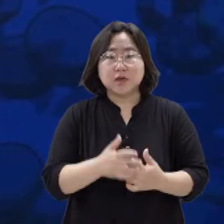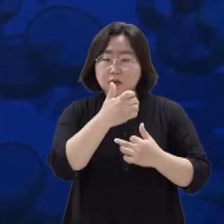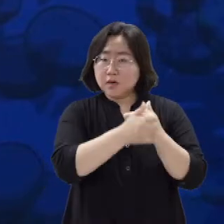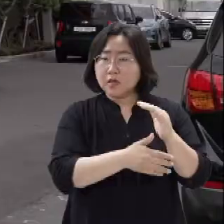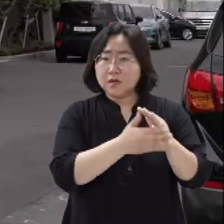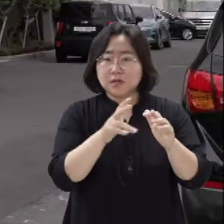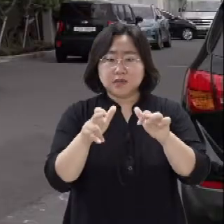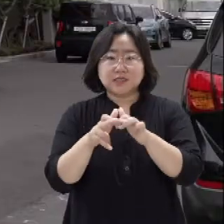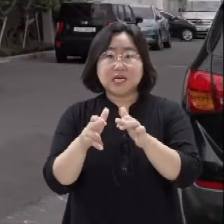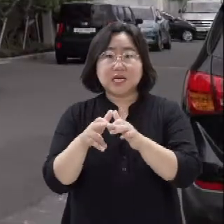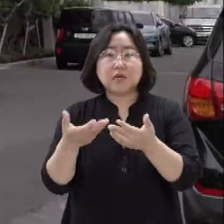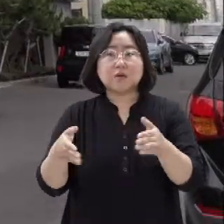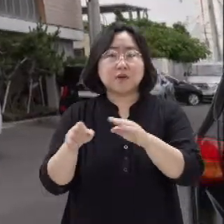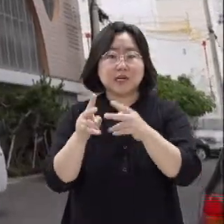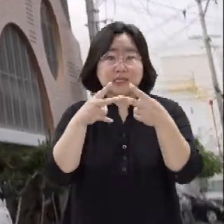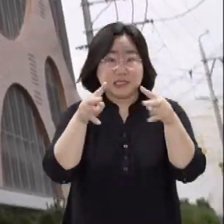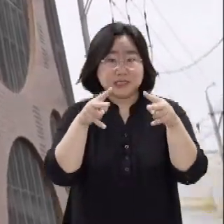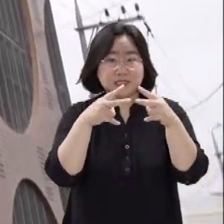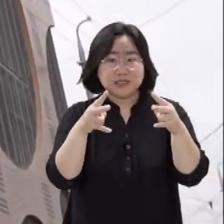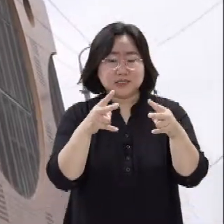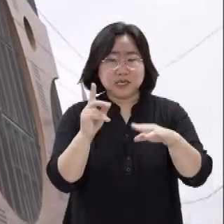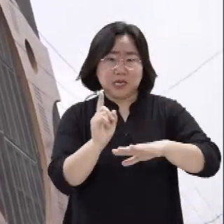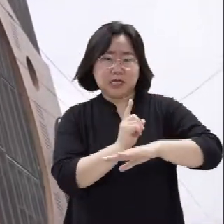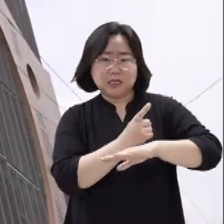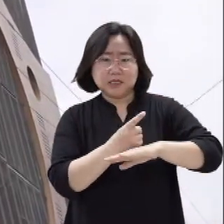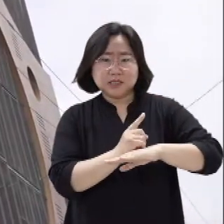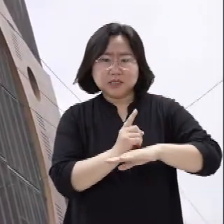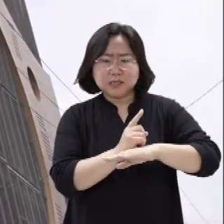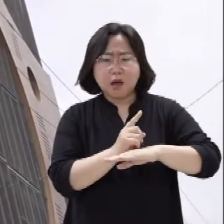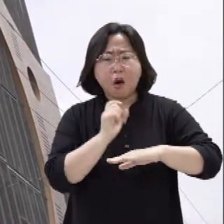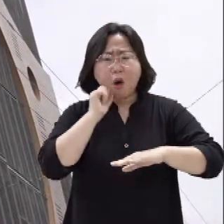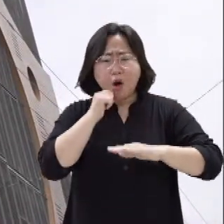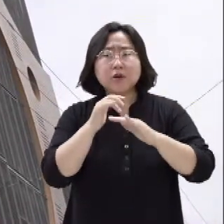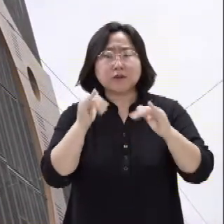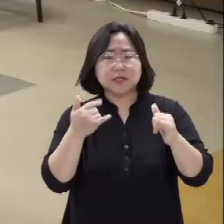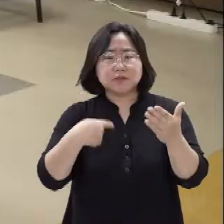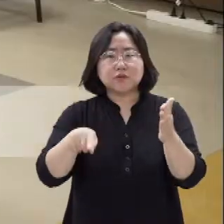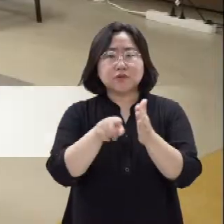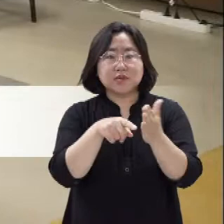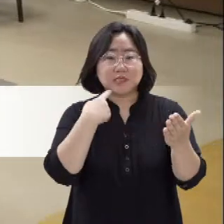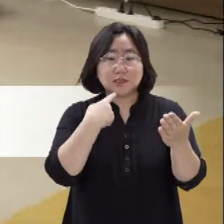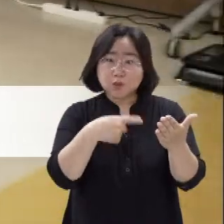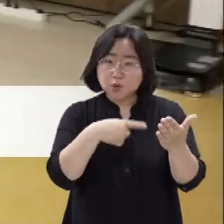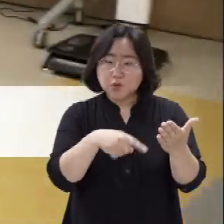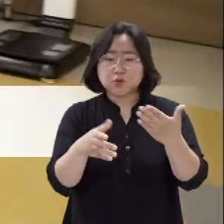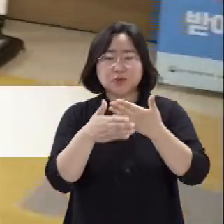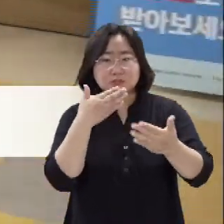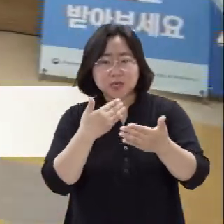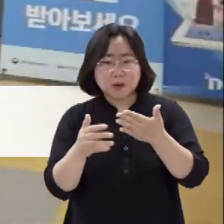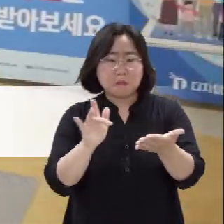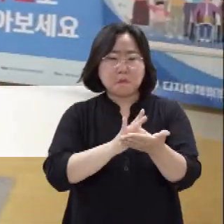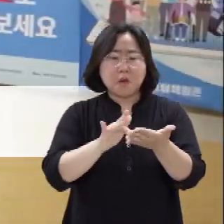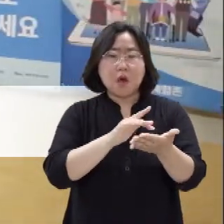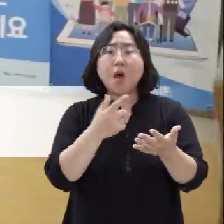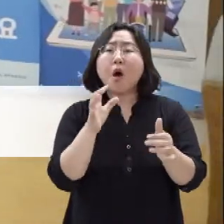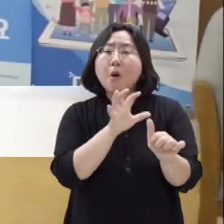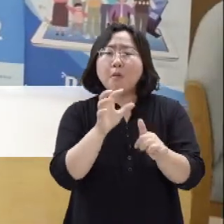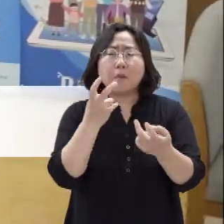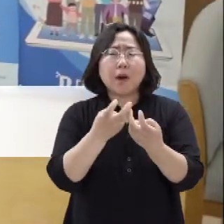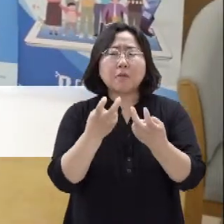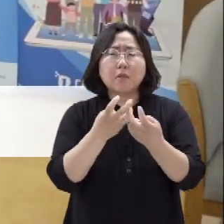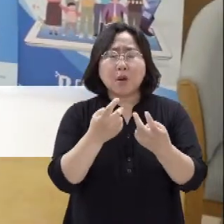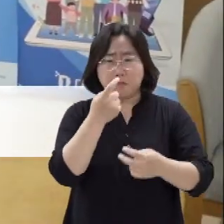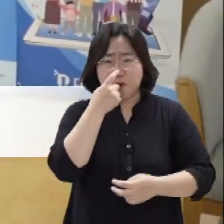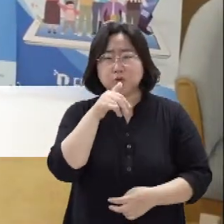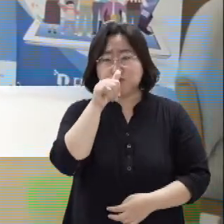서귀포시 장애인회관 2층에 디지털 소외계층이 키오스크 교육과 체험, 스마트폰 활용법 등을 배울 수